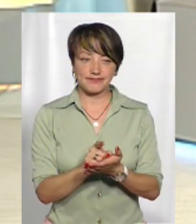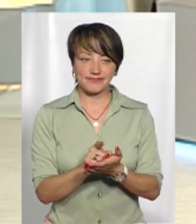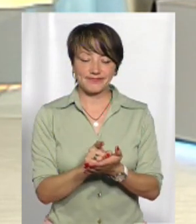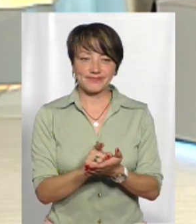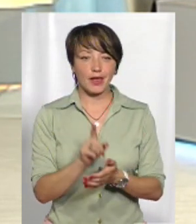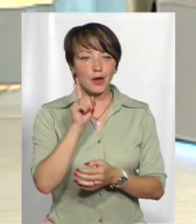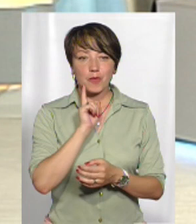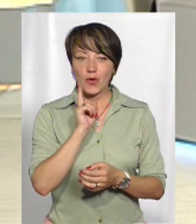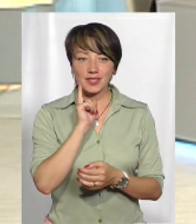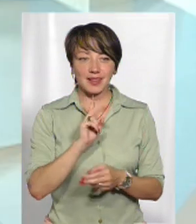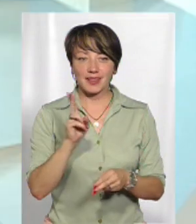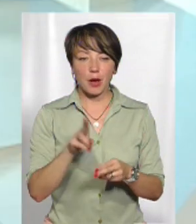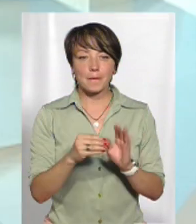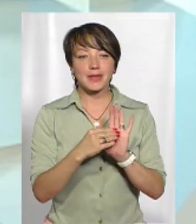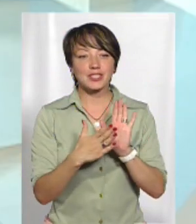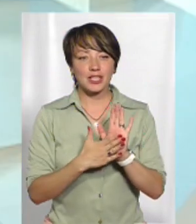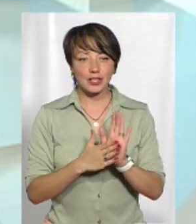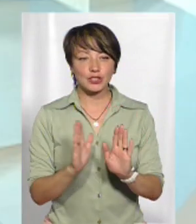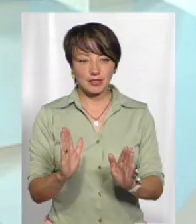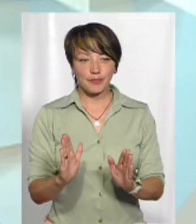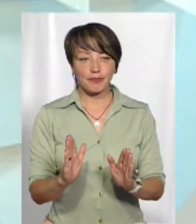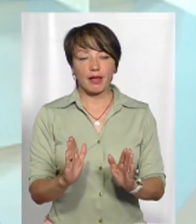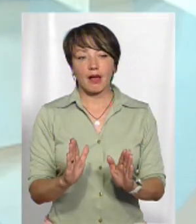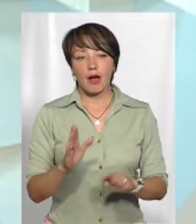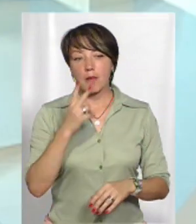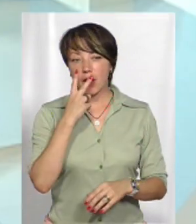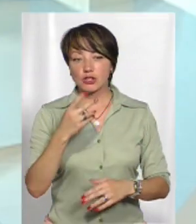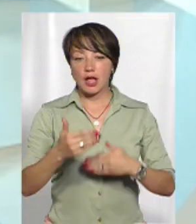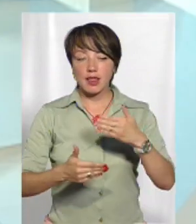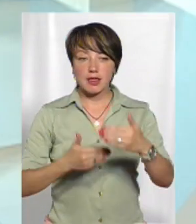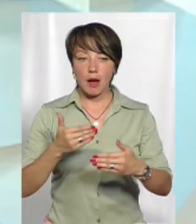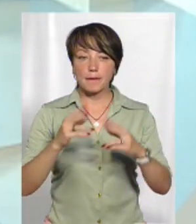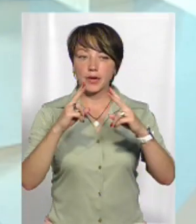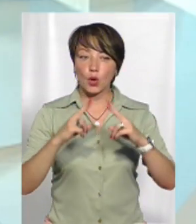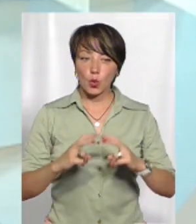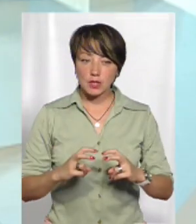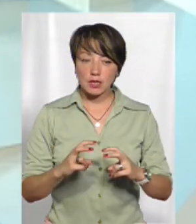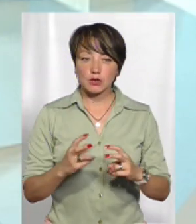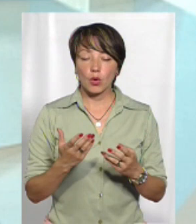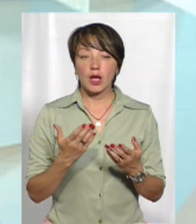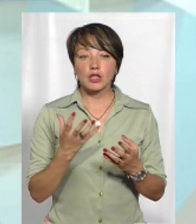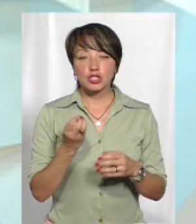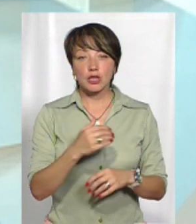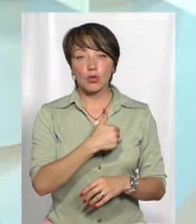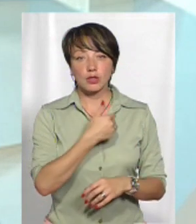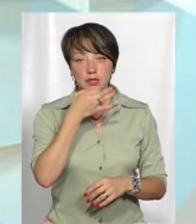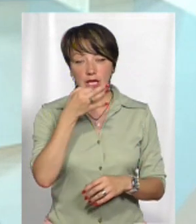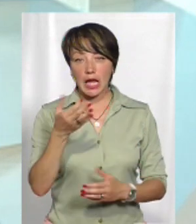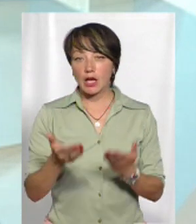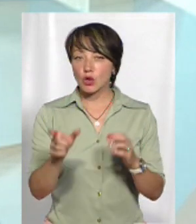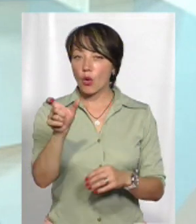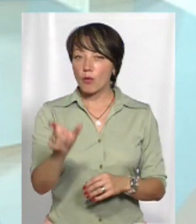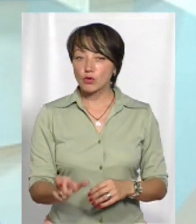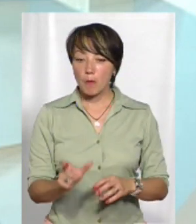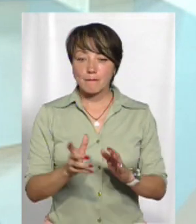Ну, ми з вами поки що не договорили про призначення. Так, так, так. Що вона бачить етапи розгляду. Угу. І я що хотіла зазначити, якщо особа подала